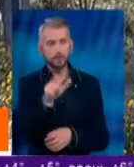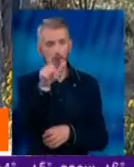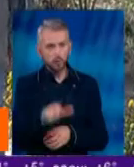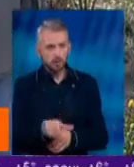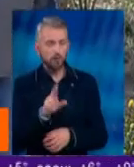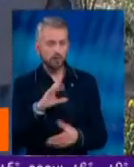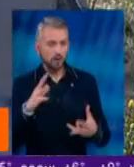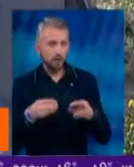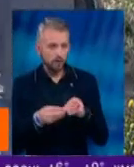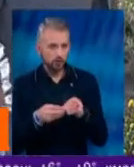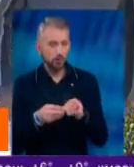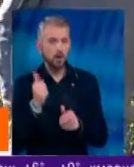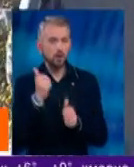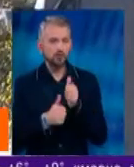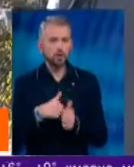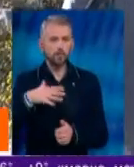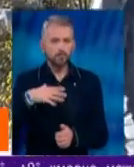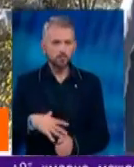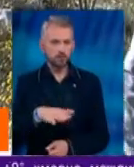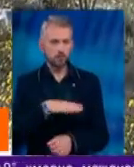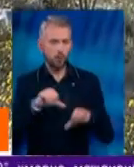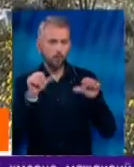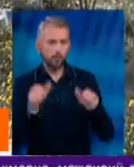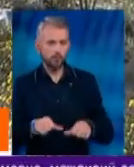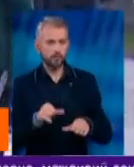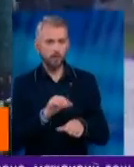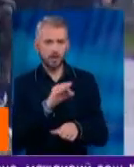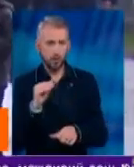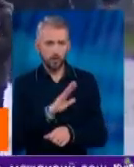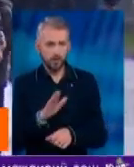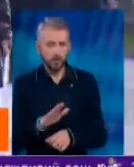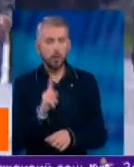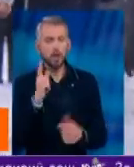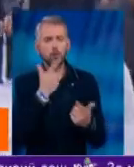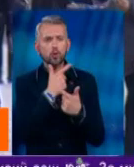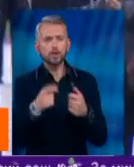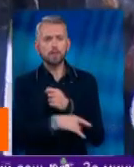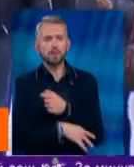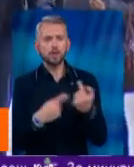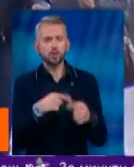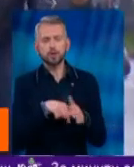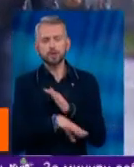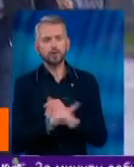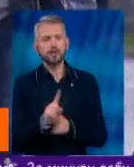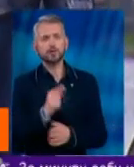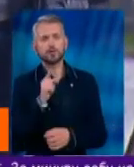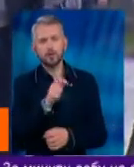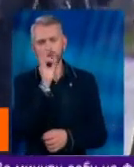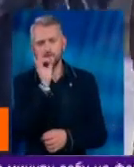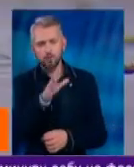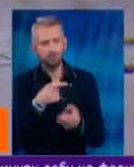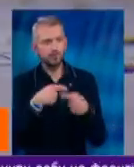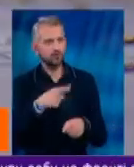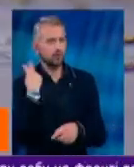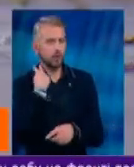як наслідок, дуже часто вимушена була оформлюватися неофіційно. Але оголошення банкрутом зовсім не означає, що вам пробачать інші